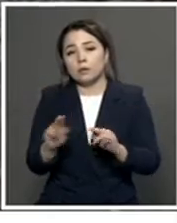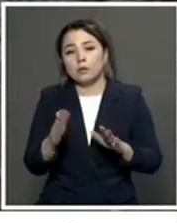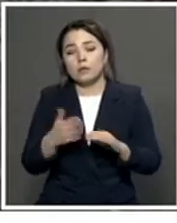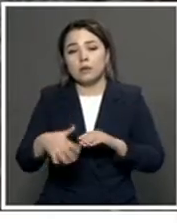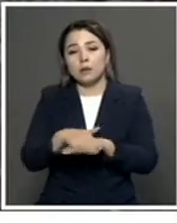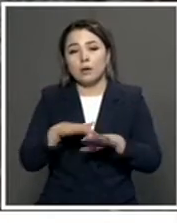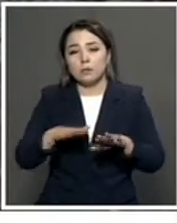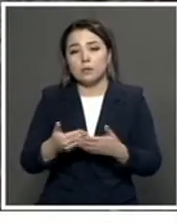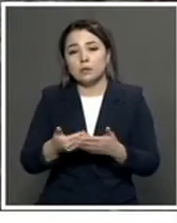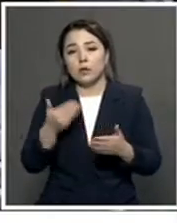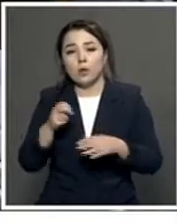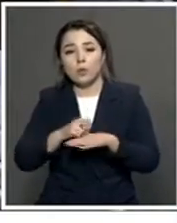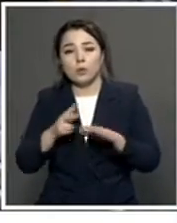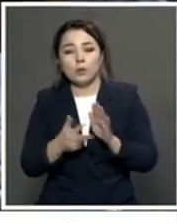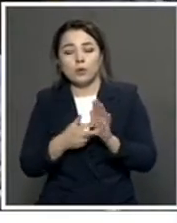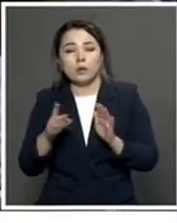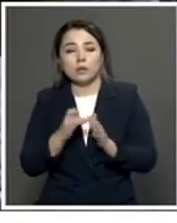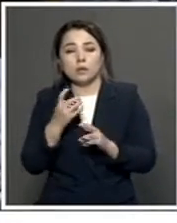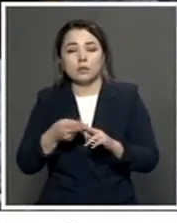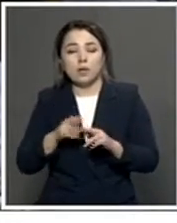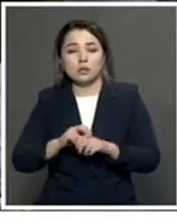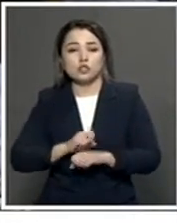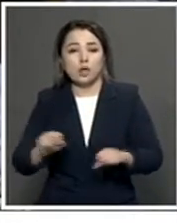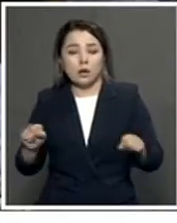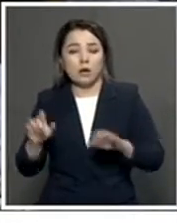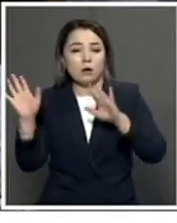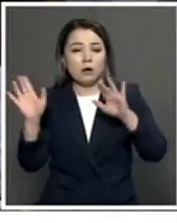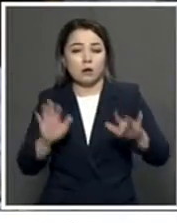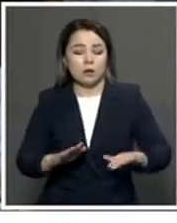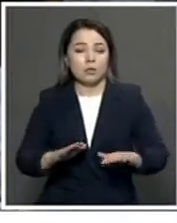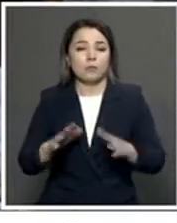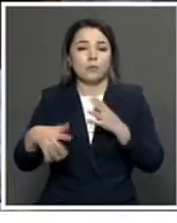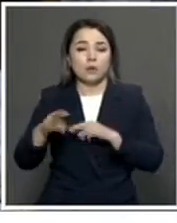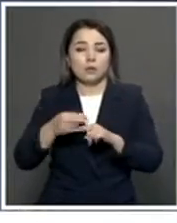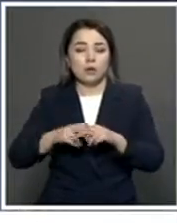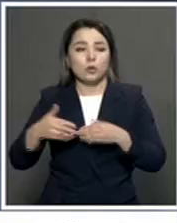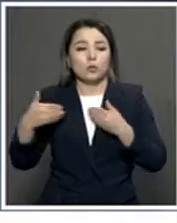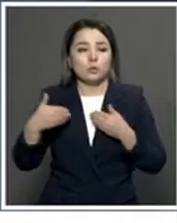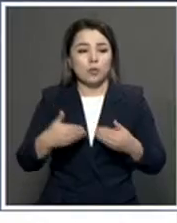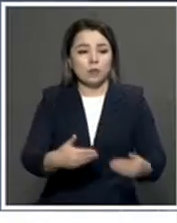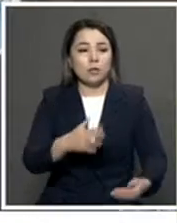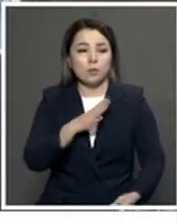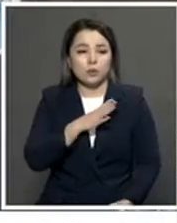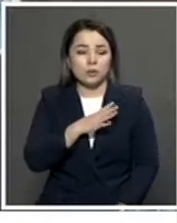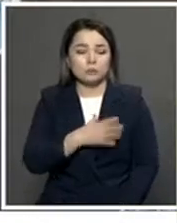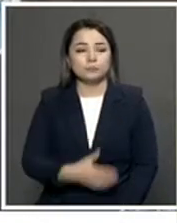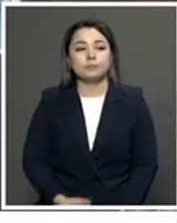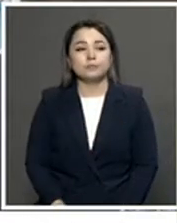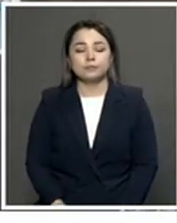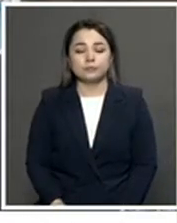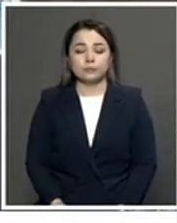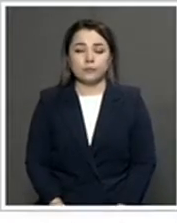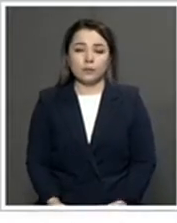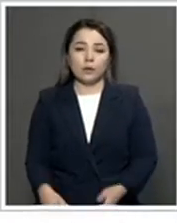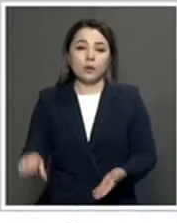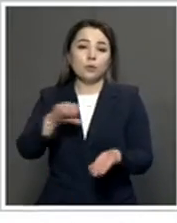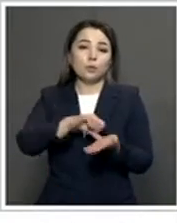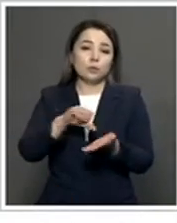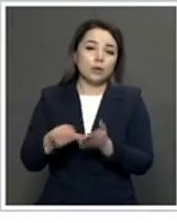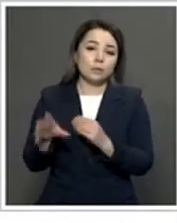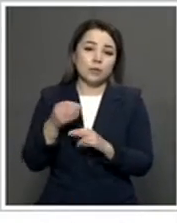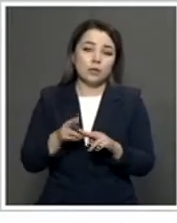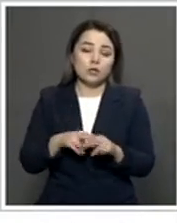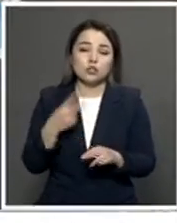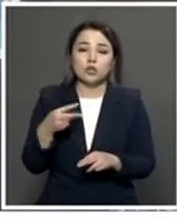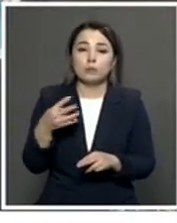мақсатында осы күнге дейін 18 рет жарылыс арқылы таудағы қар төмен түсірілді. Жалпы осы участоктар бойынша 24